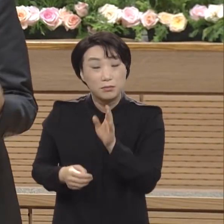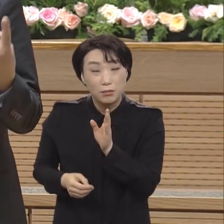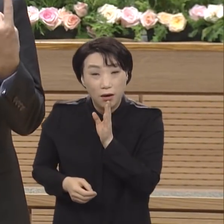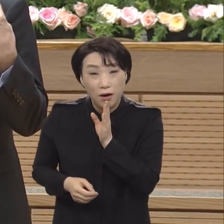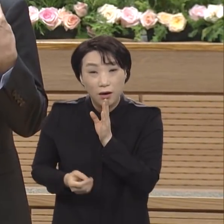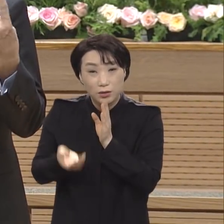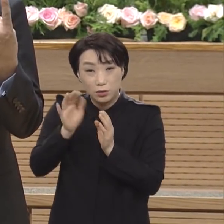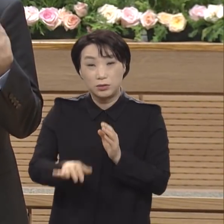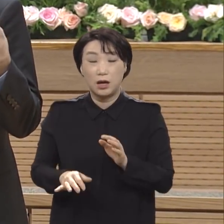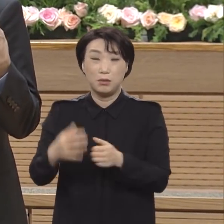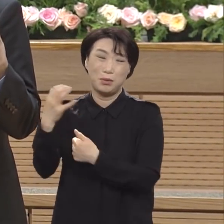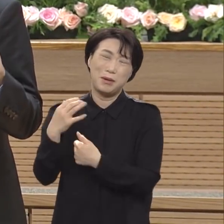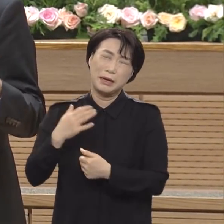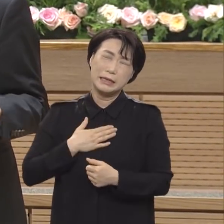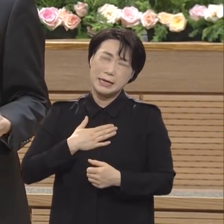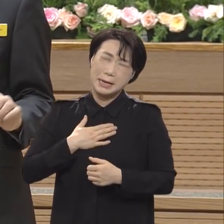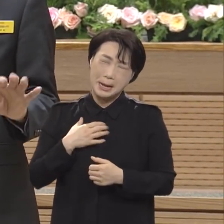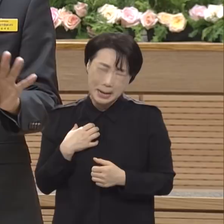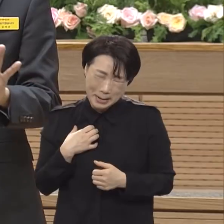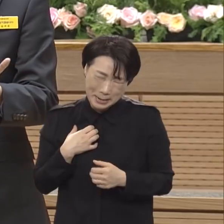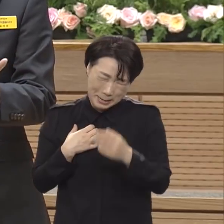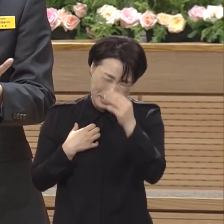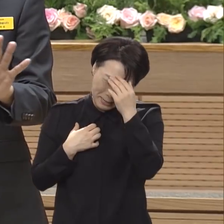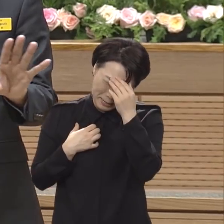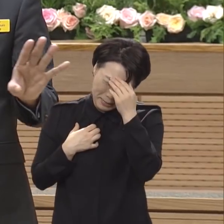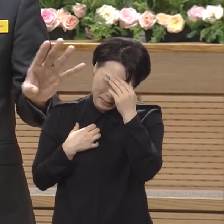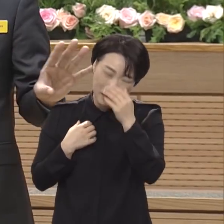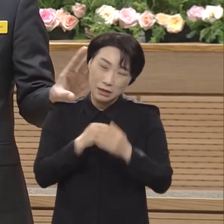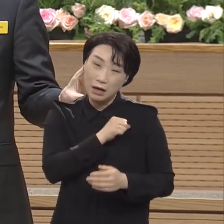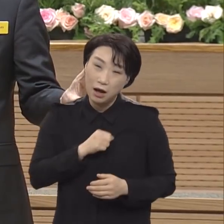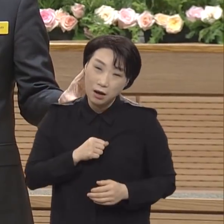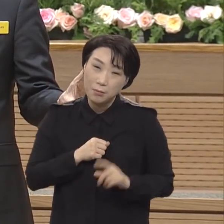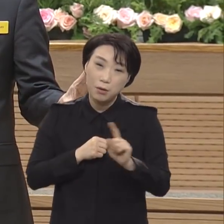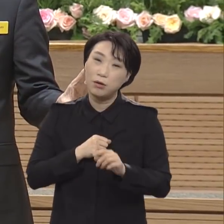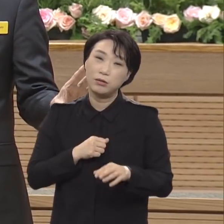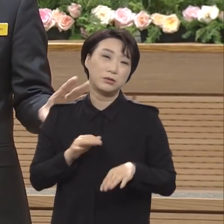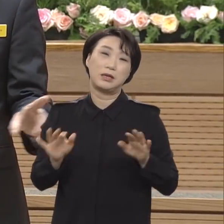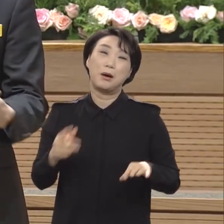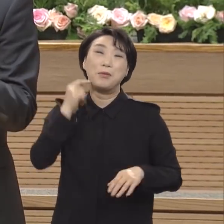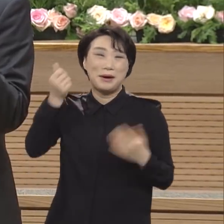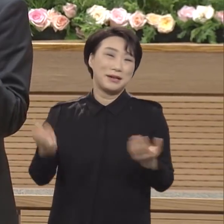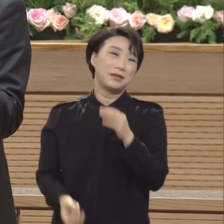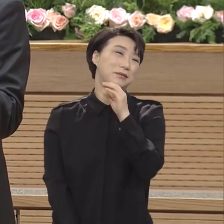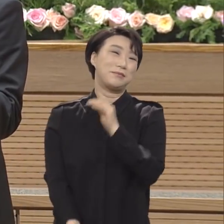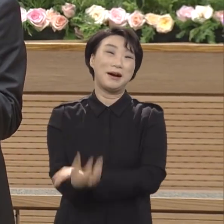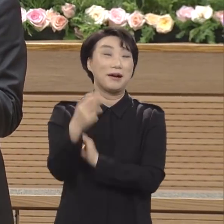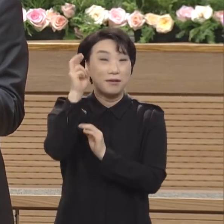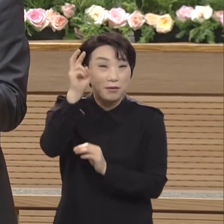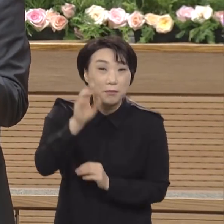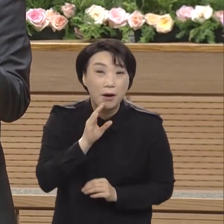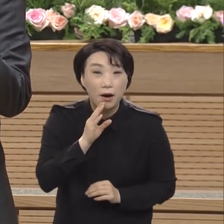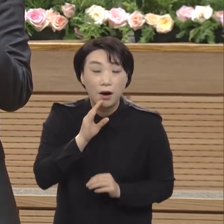그 핍박이 괴로우면 이 괴로워서 못합니다. 그러나